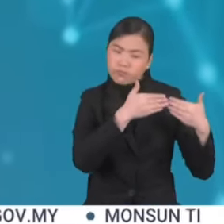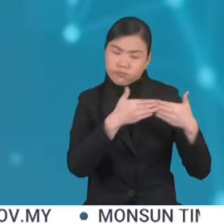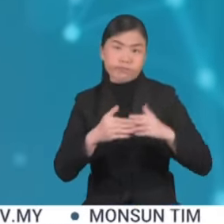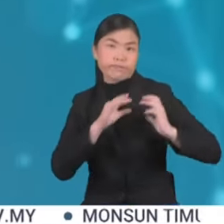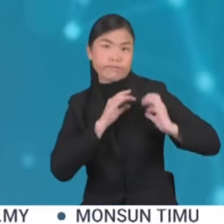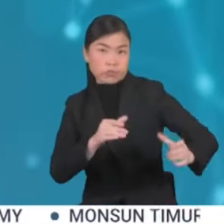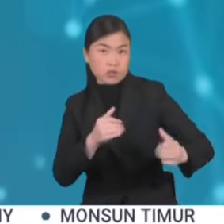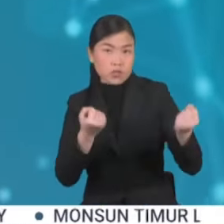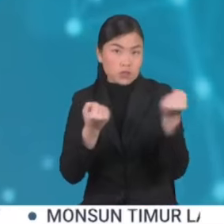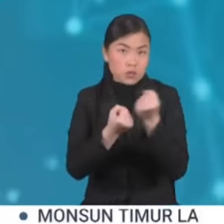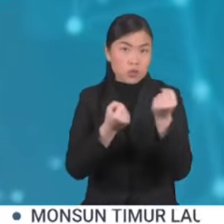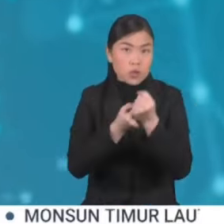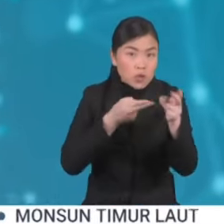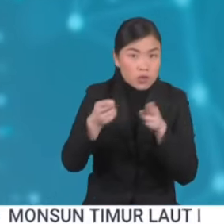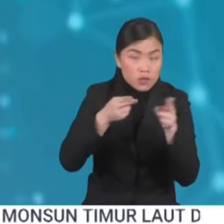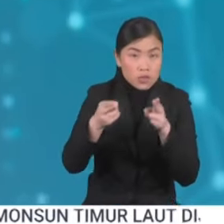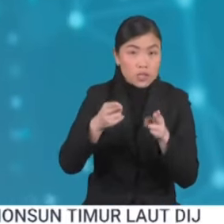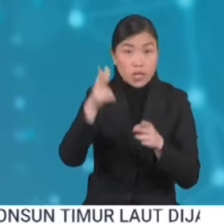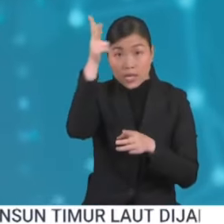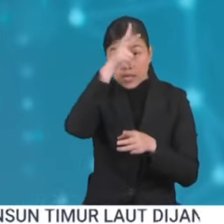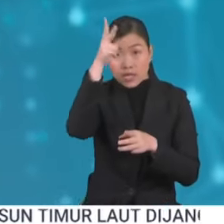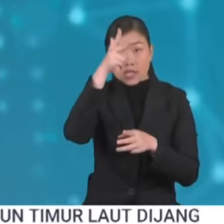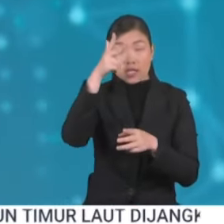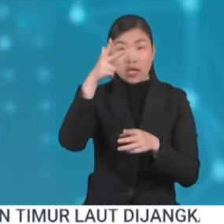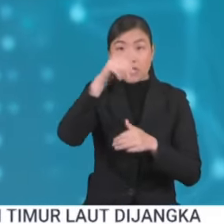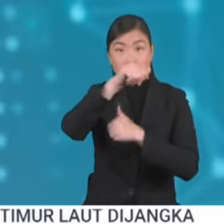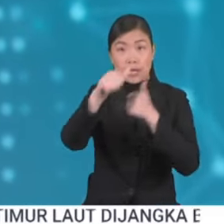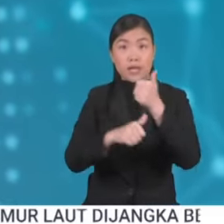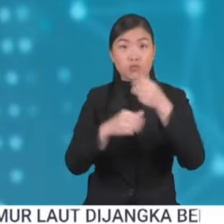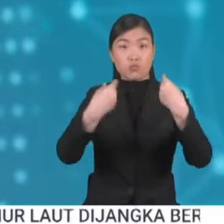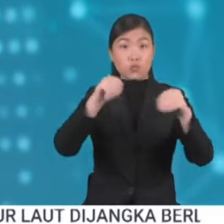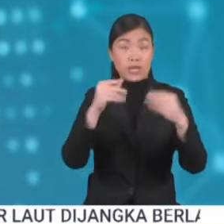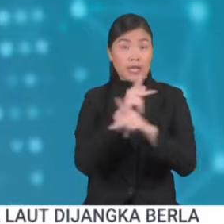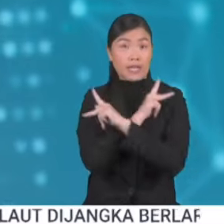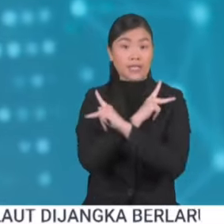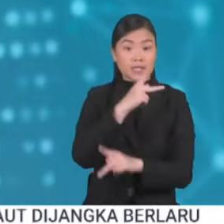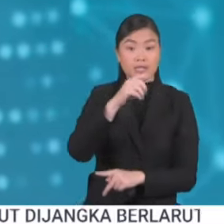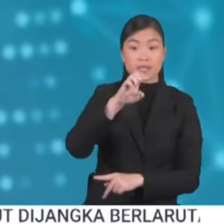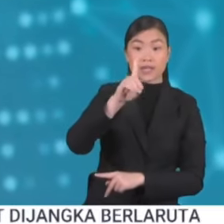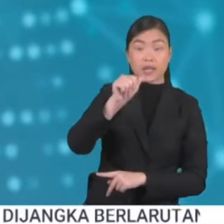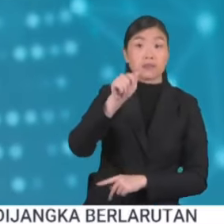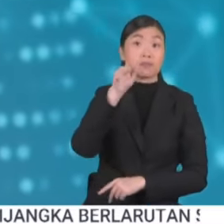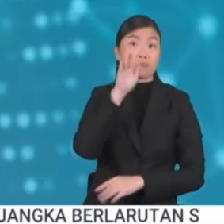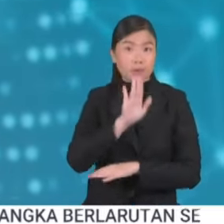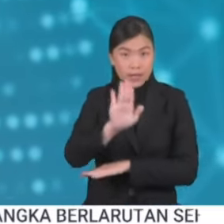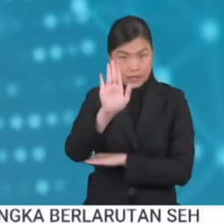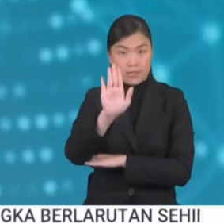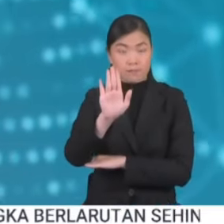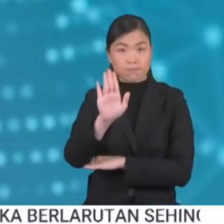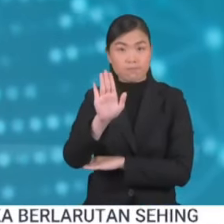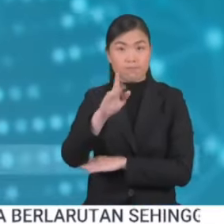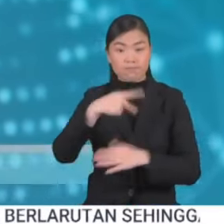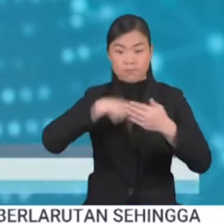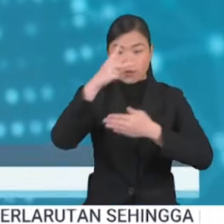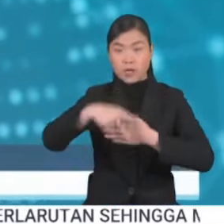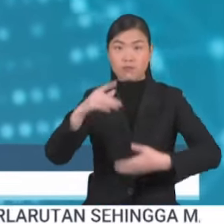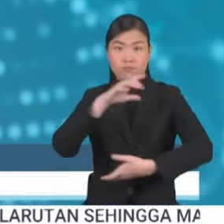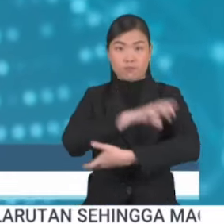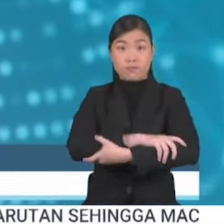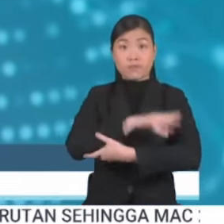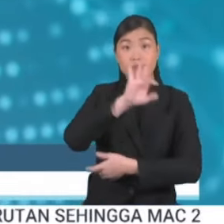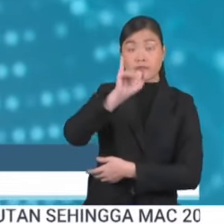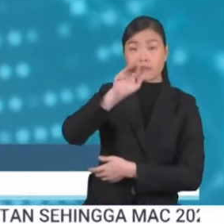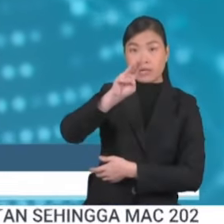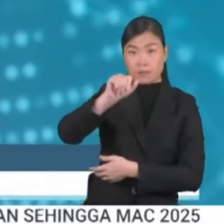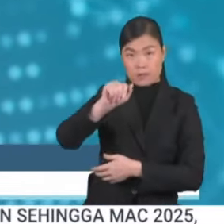dilaksana kerajaan merusi jualan Kasih Kedah Madani 2024. Program dengan kerjasama Pharma menawarkan penjimatan